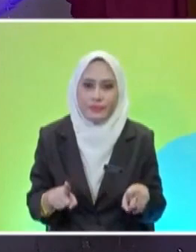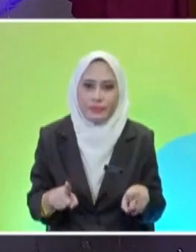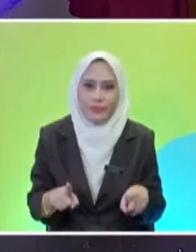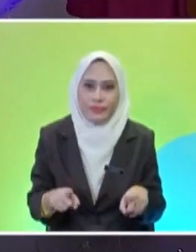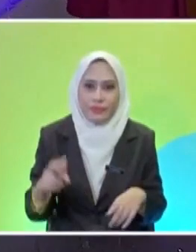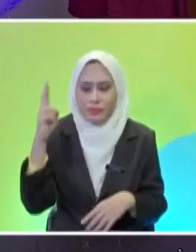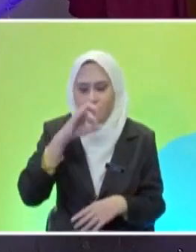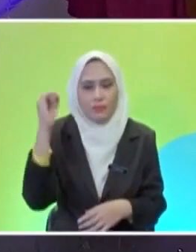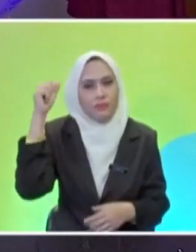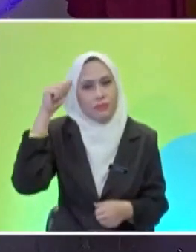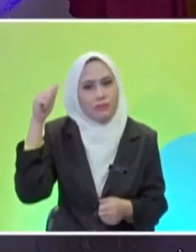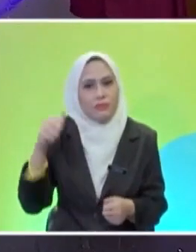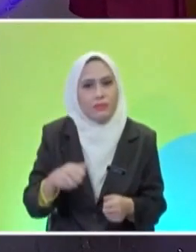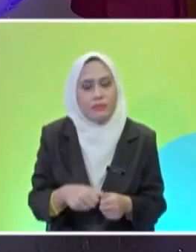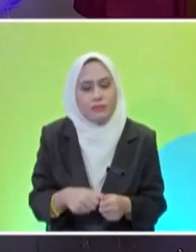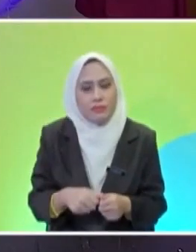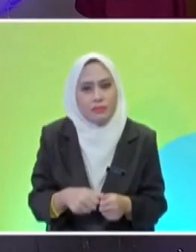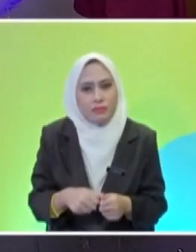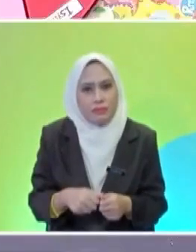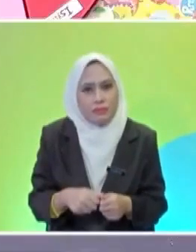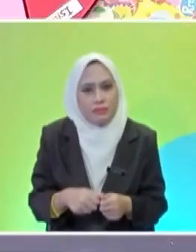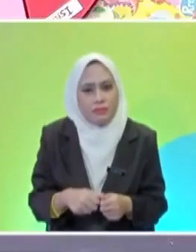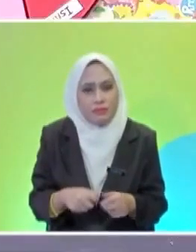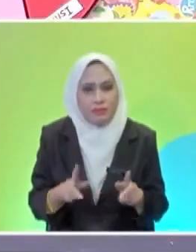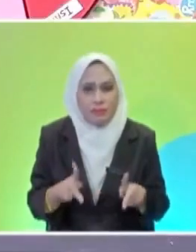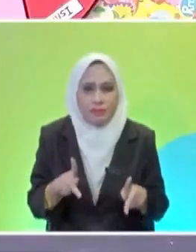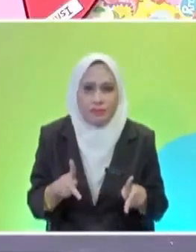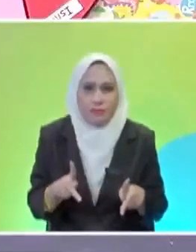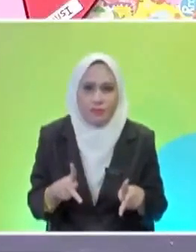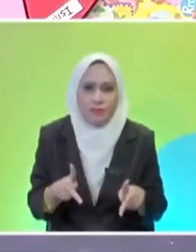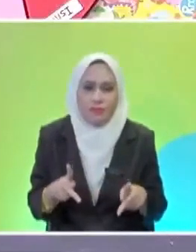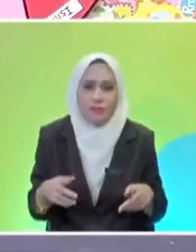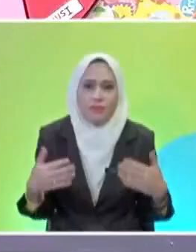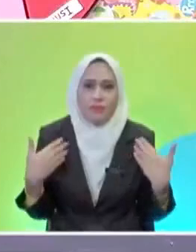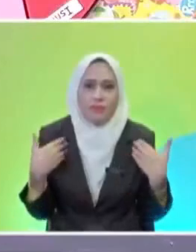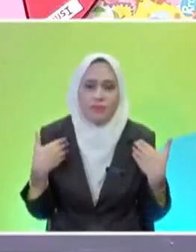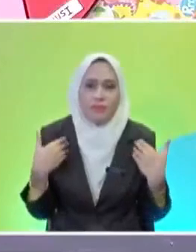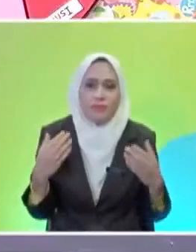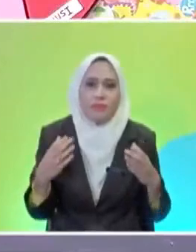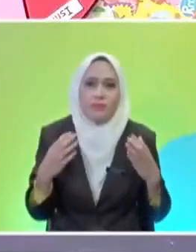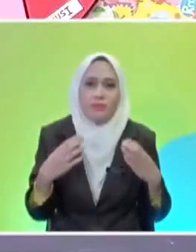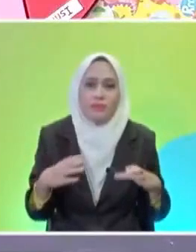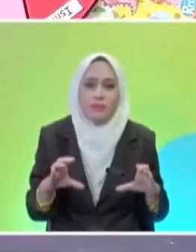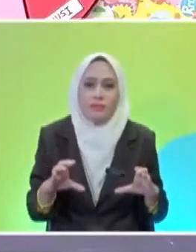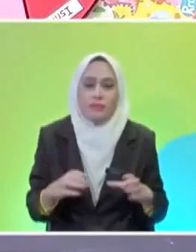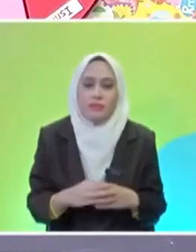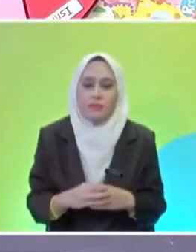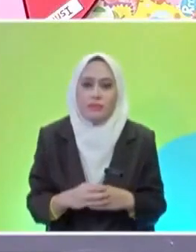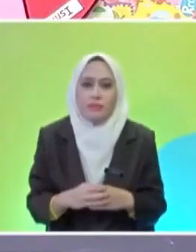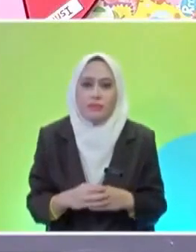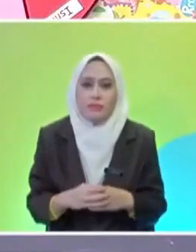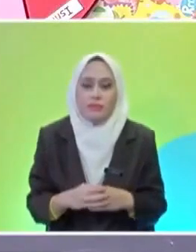tak? Saya nak cuba. Mungkin kalau ada cara yang boleh ingat dengan lebih kukuh, boleh cikgu? Kan kita takut lupa kan? Hari ni